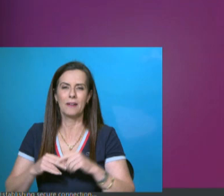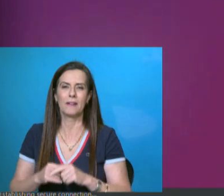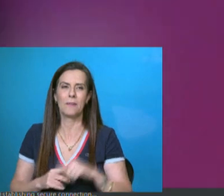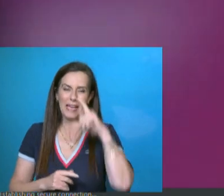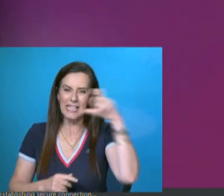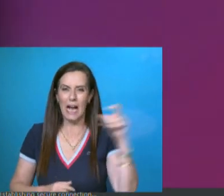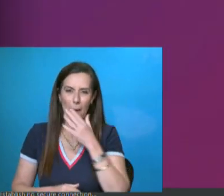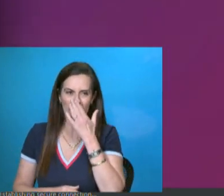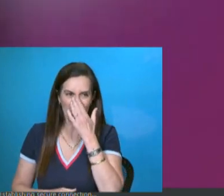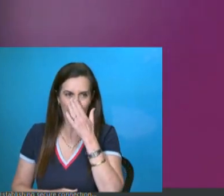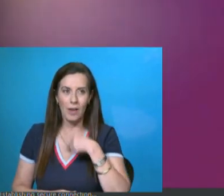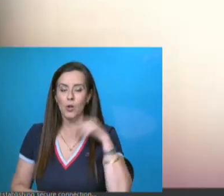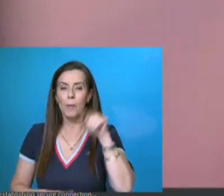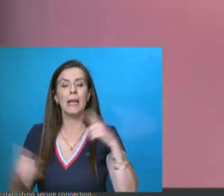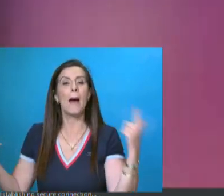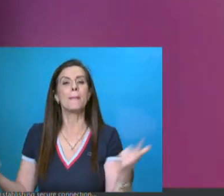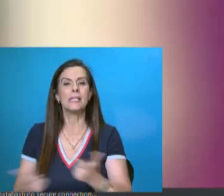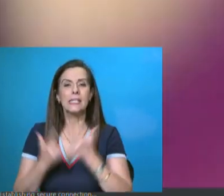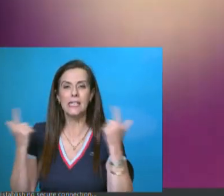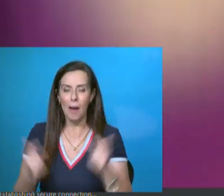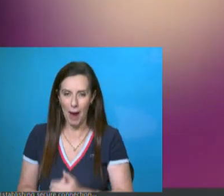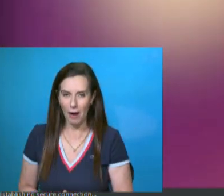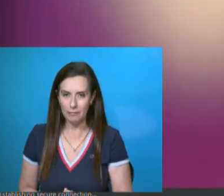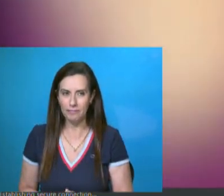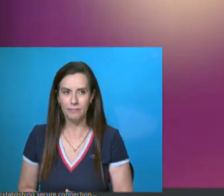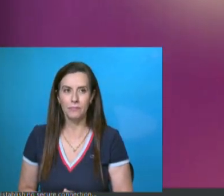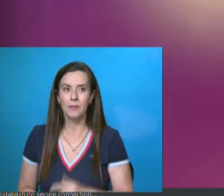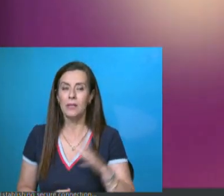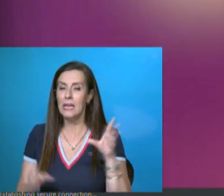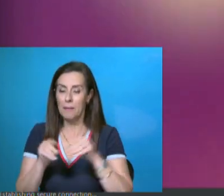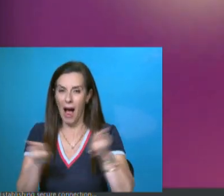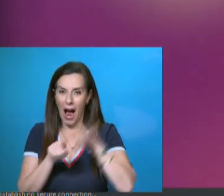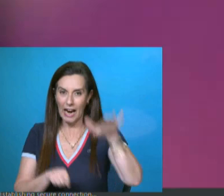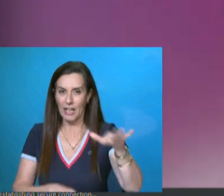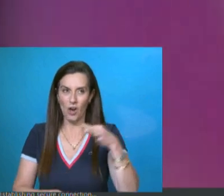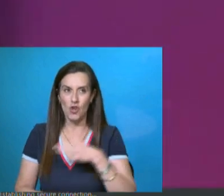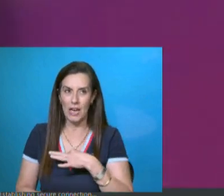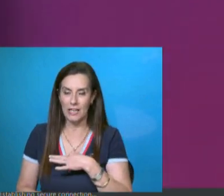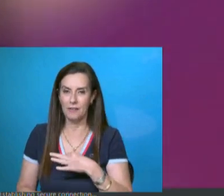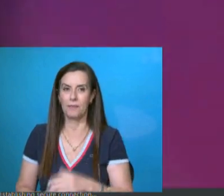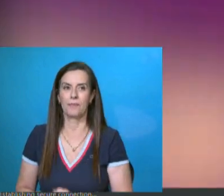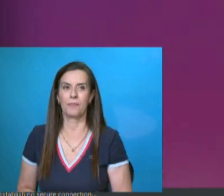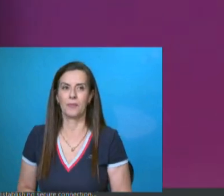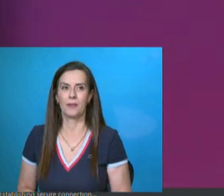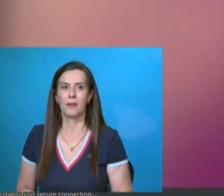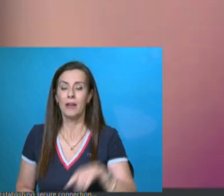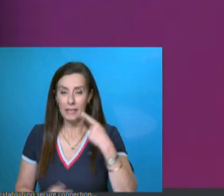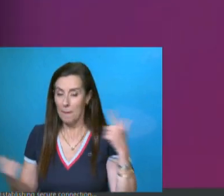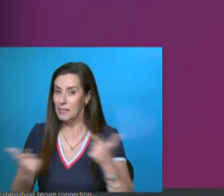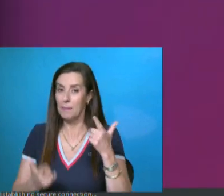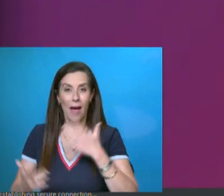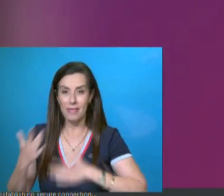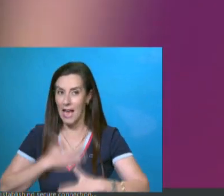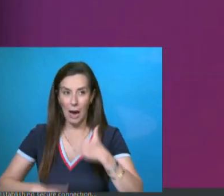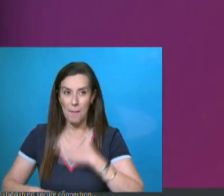On the way to San Luis Potosí with my carnalito, Pinche Sky. It's gonna be a nice party, I see